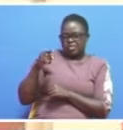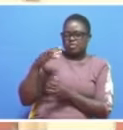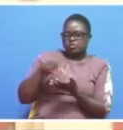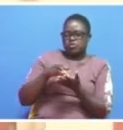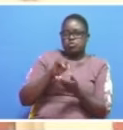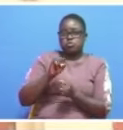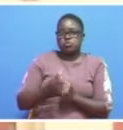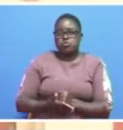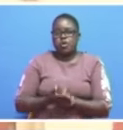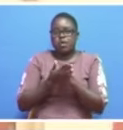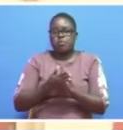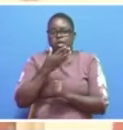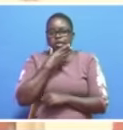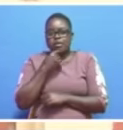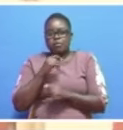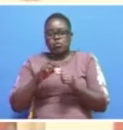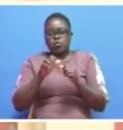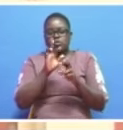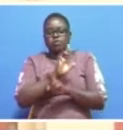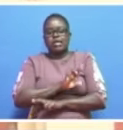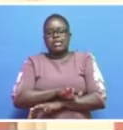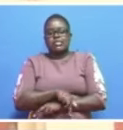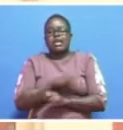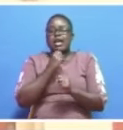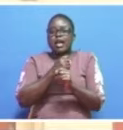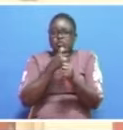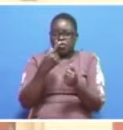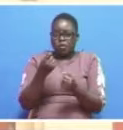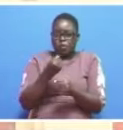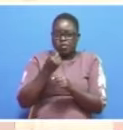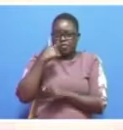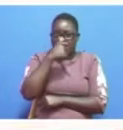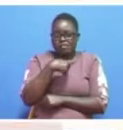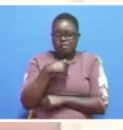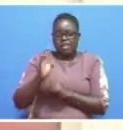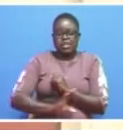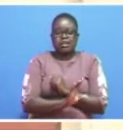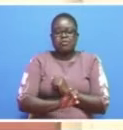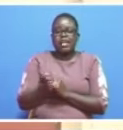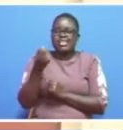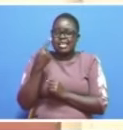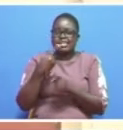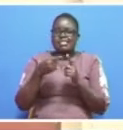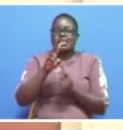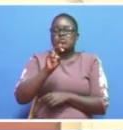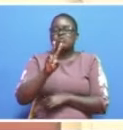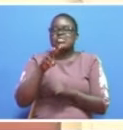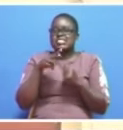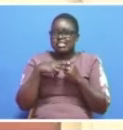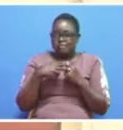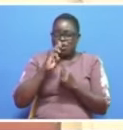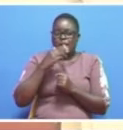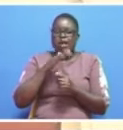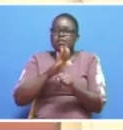yeye aendelee kupumzika na afanye kazi kwa nchi ya Afrika. I know in 2027 we will attend so